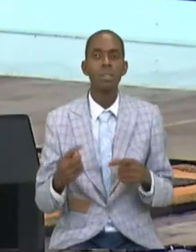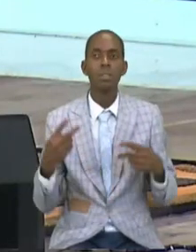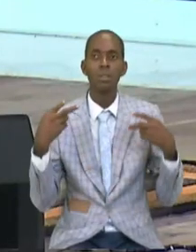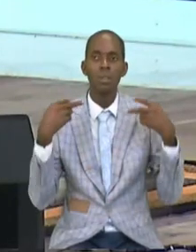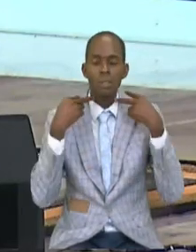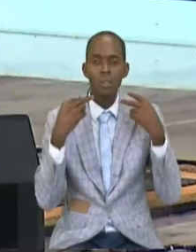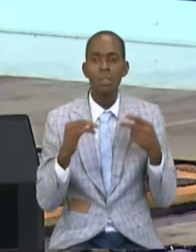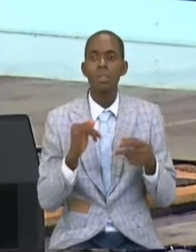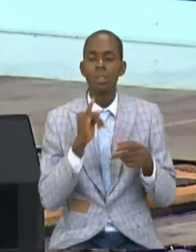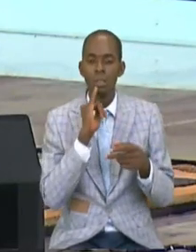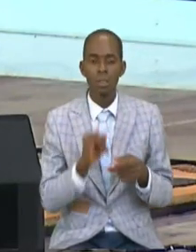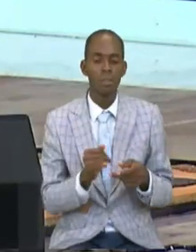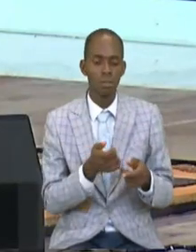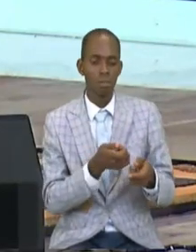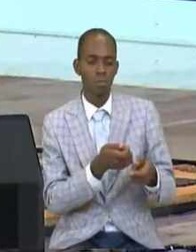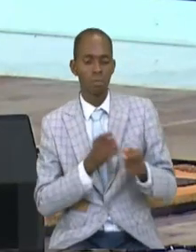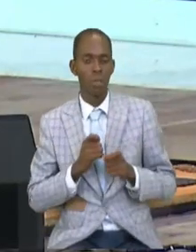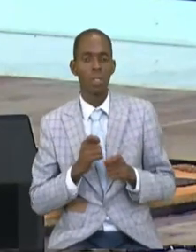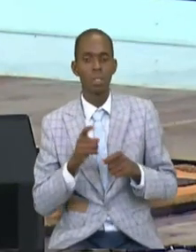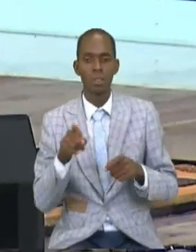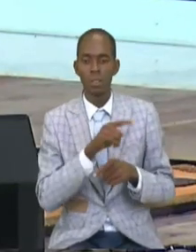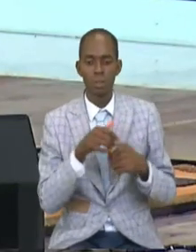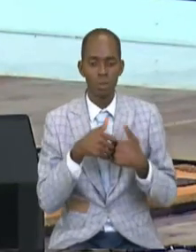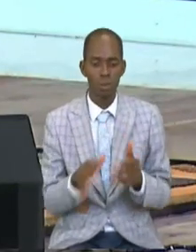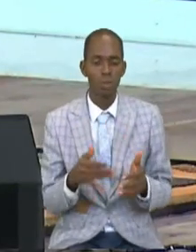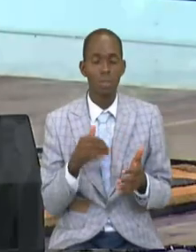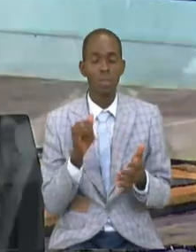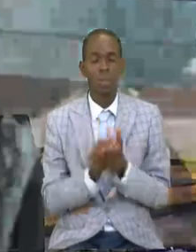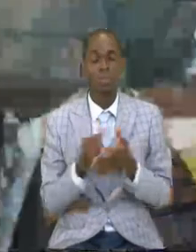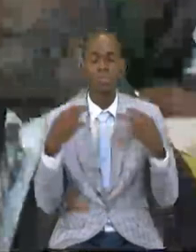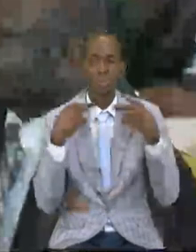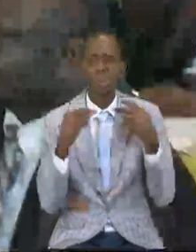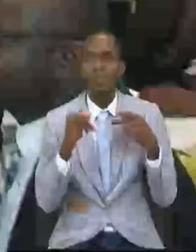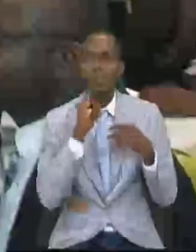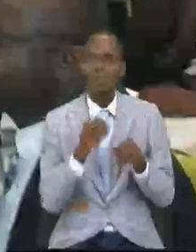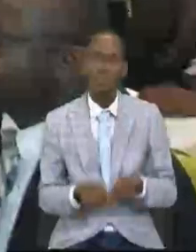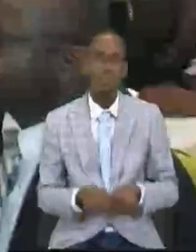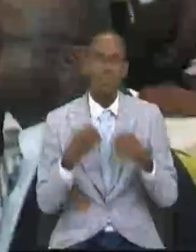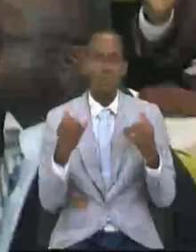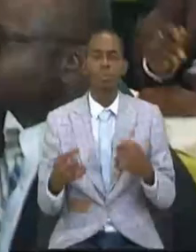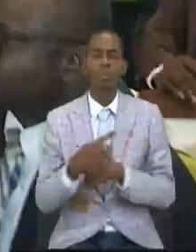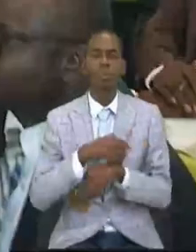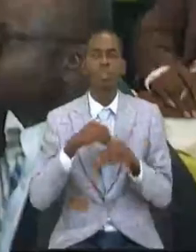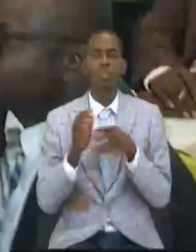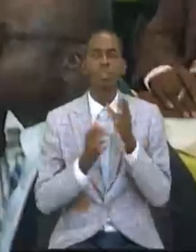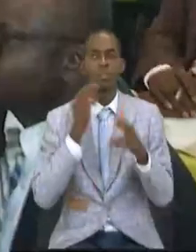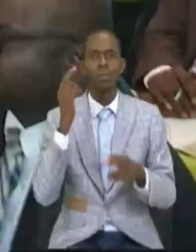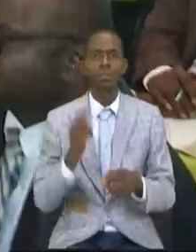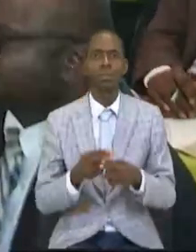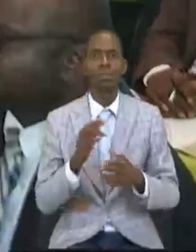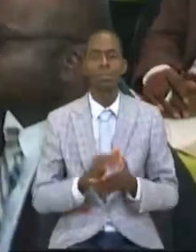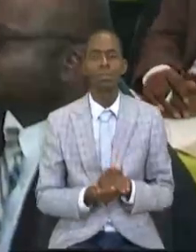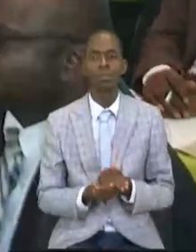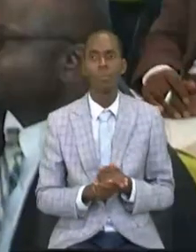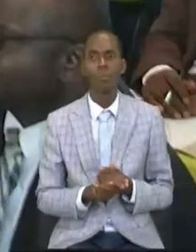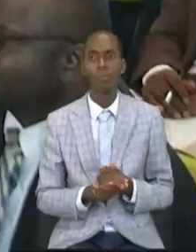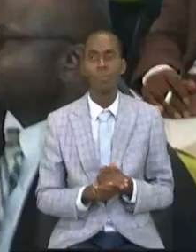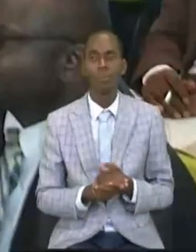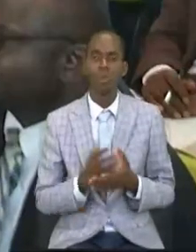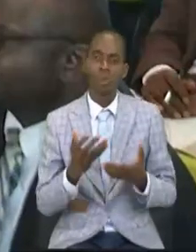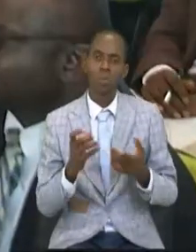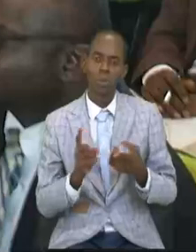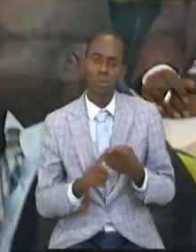chose là. Et le joug les ramène derrière et il pète la chose. Votre joug est brisé